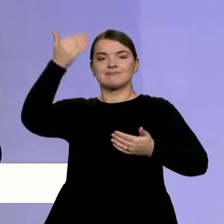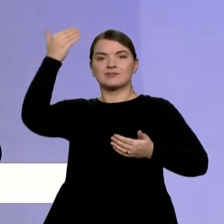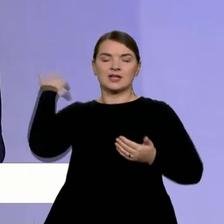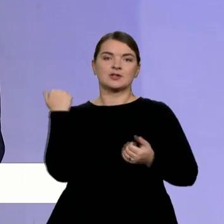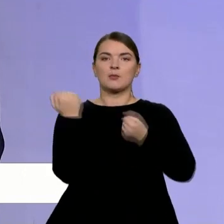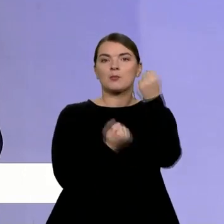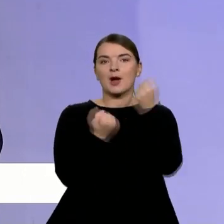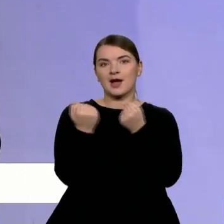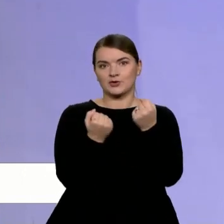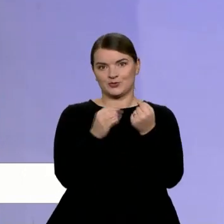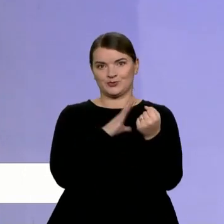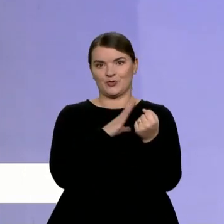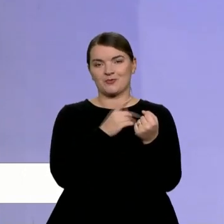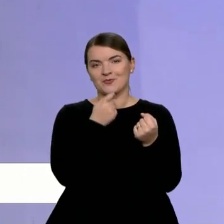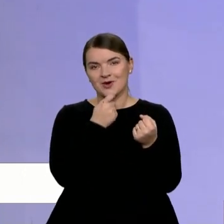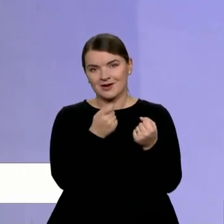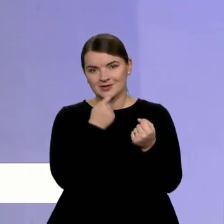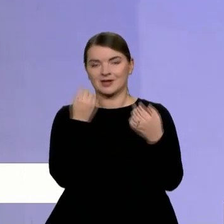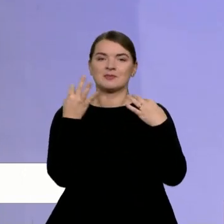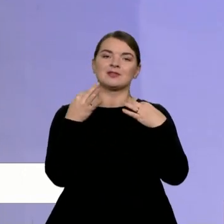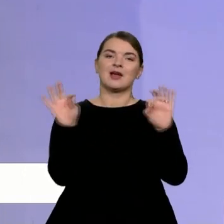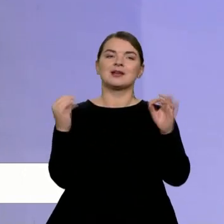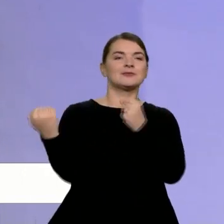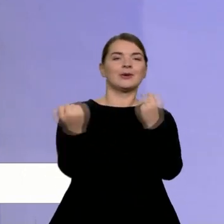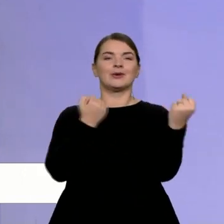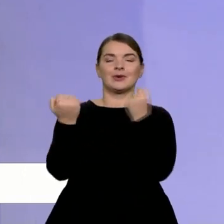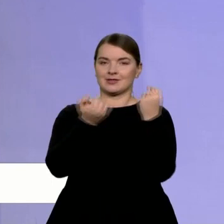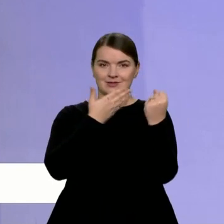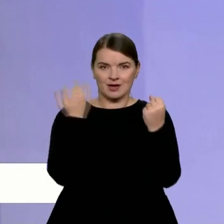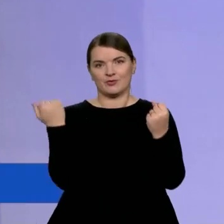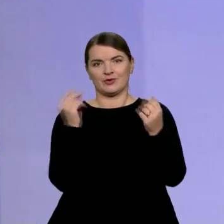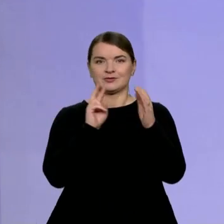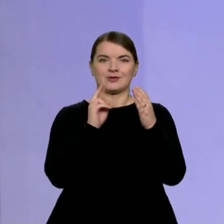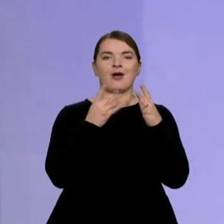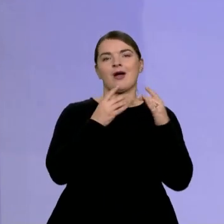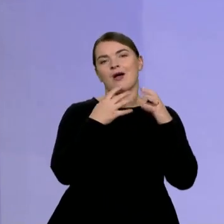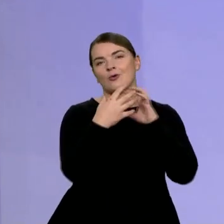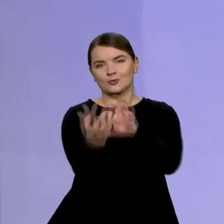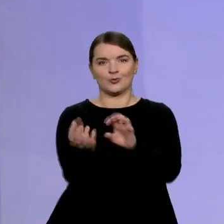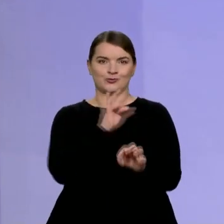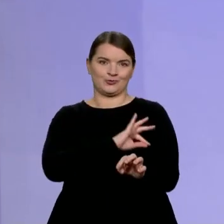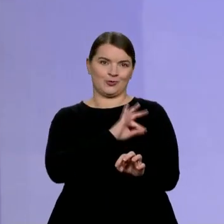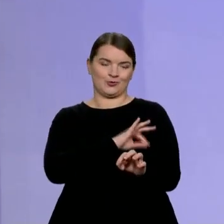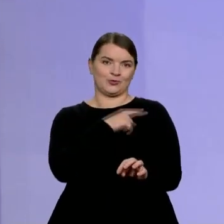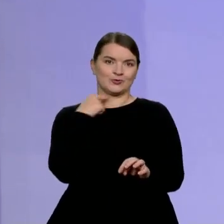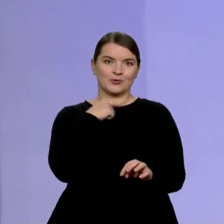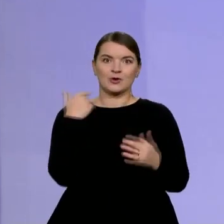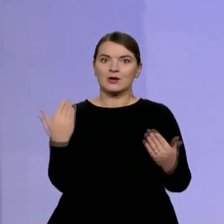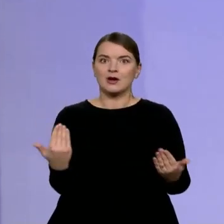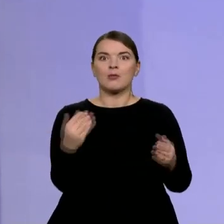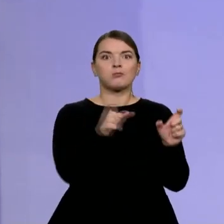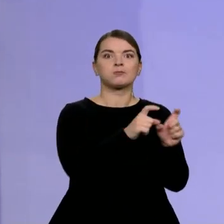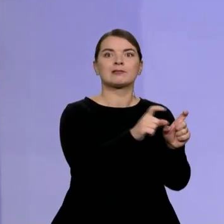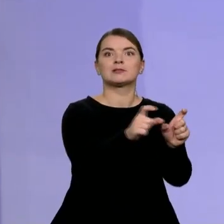automobilių ir negalėjo taip laisvai visur važinėti, naudojasi daugiau viešojų transportų, todėl daugiau kas naudojasi ir pačių bulvarų, kadangi parduotuvės